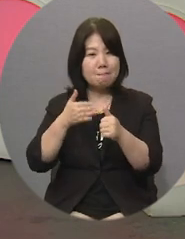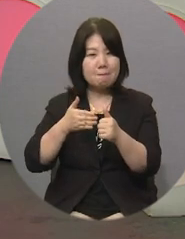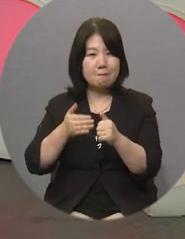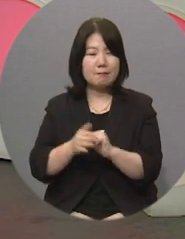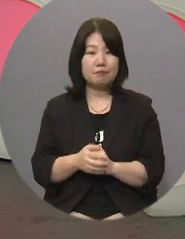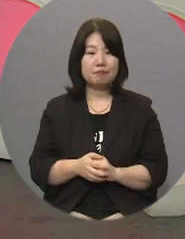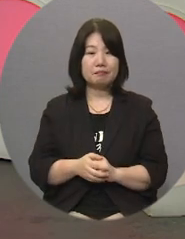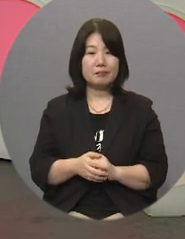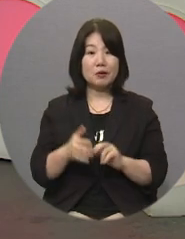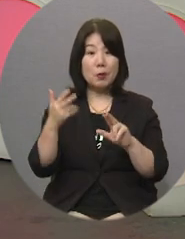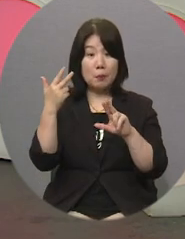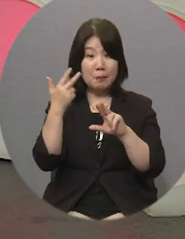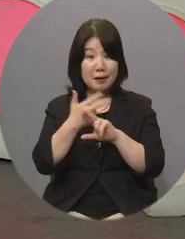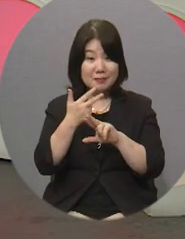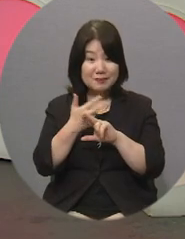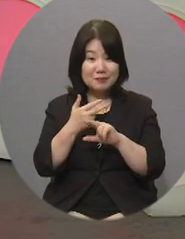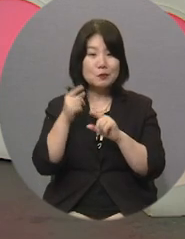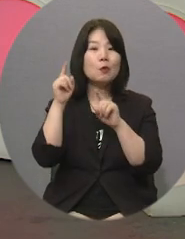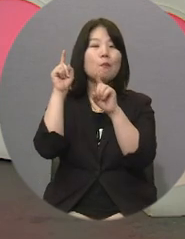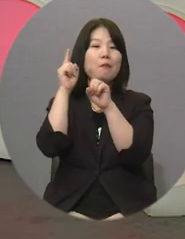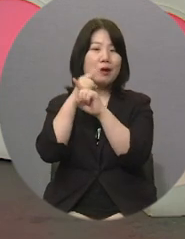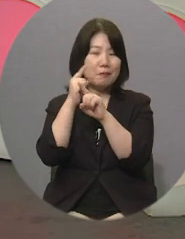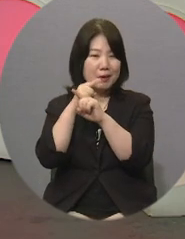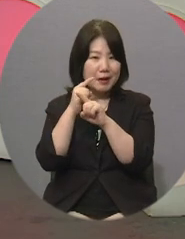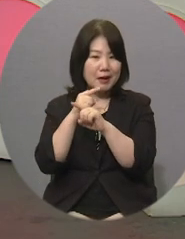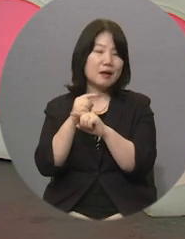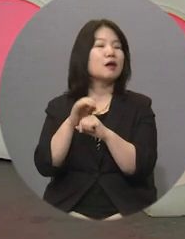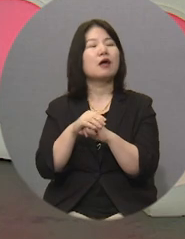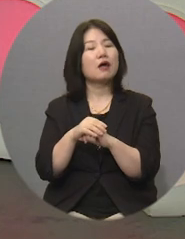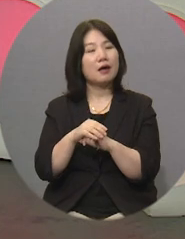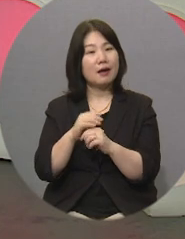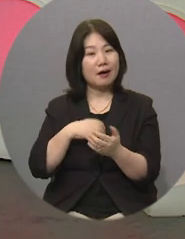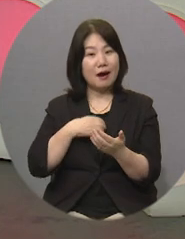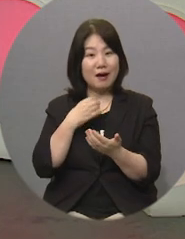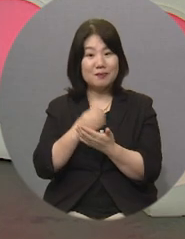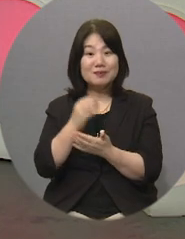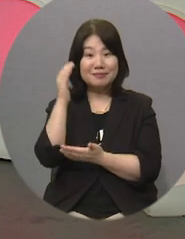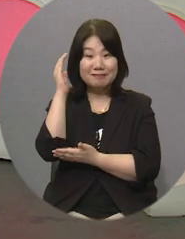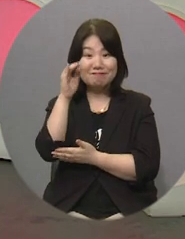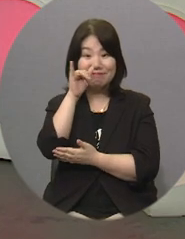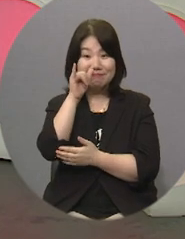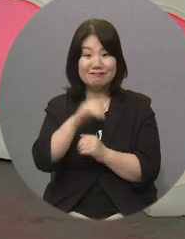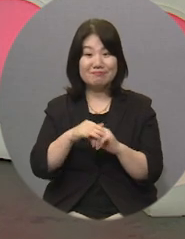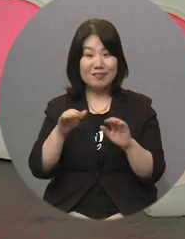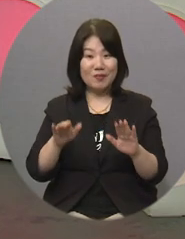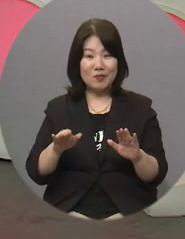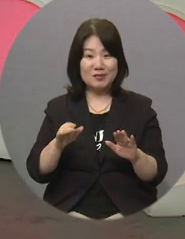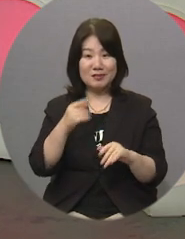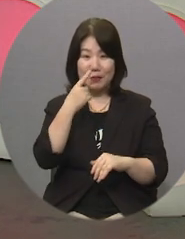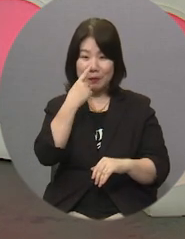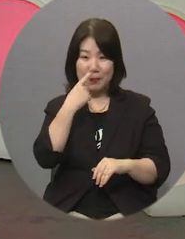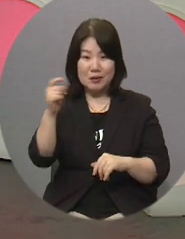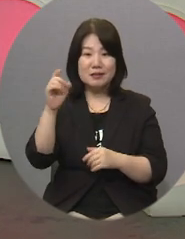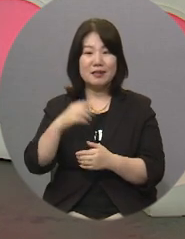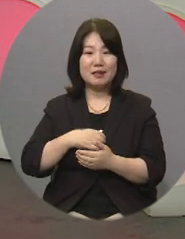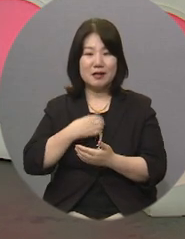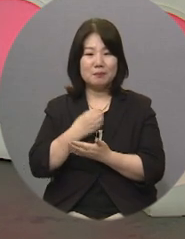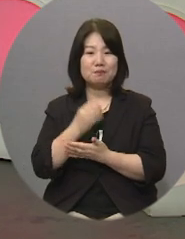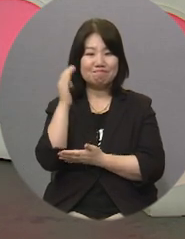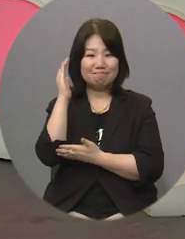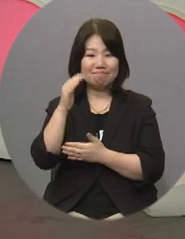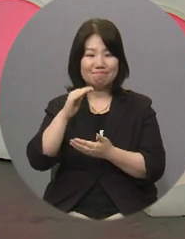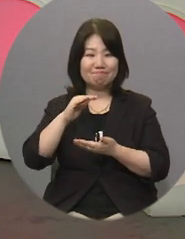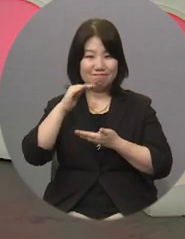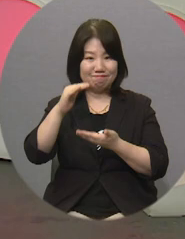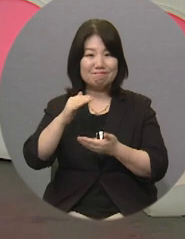계속해서 또 매주 매일매일 우리가 감동을 주는 사연 읽어주는 시간이죠. 정인 씨가 오늘도 멋진 한번 감동 사연 소개시켜